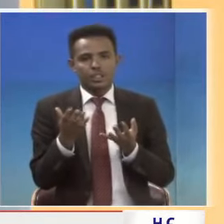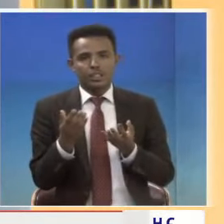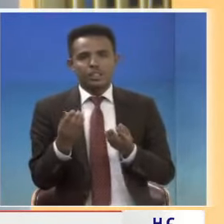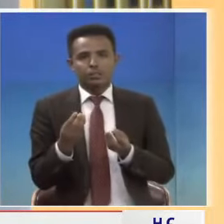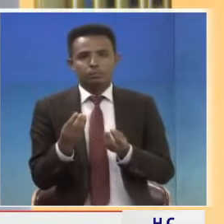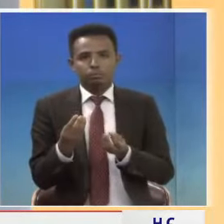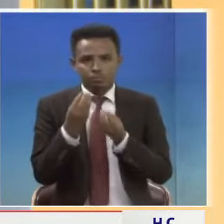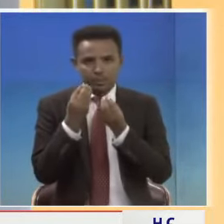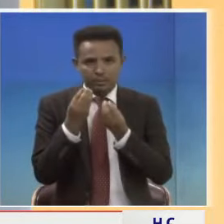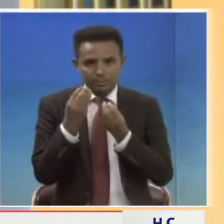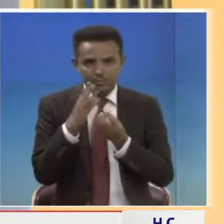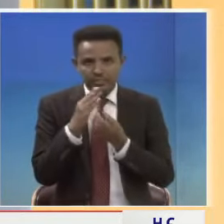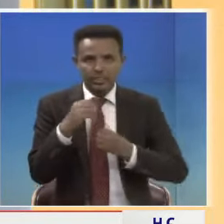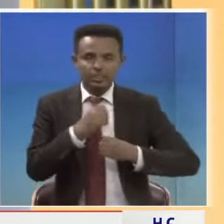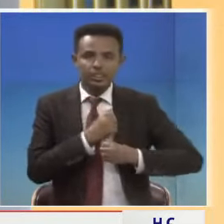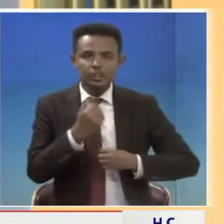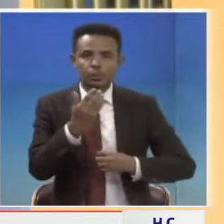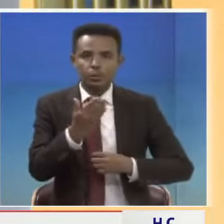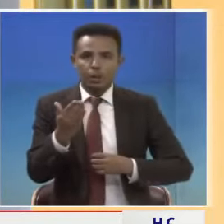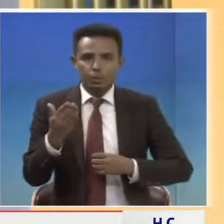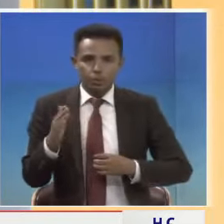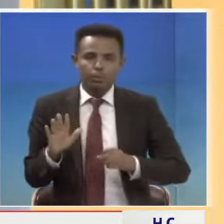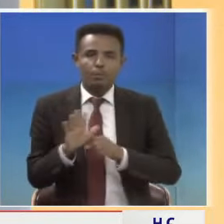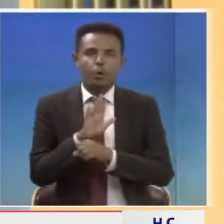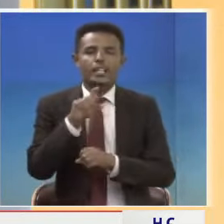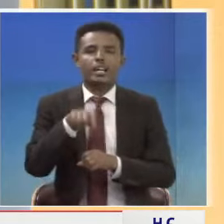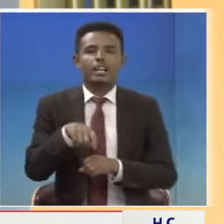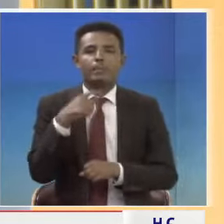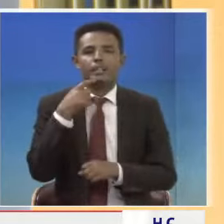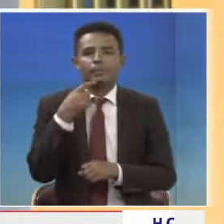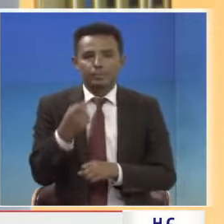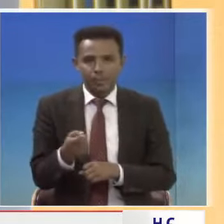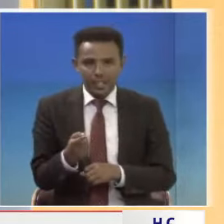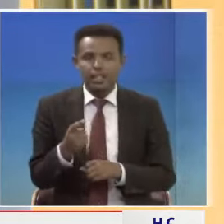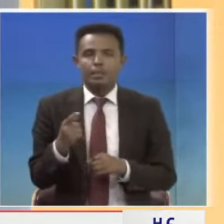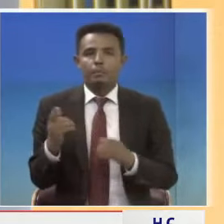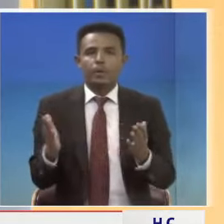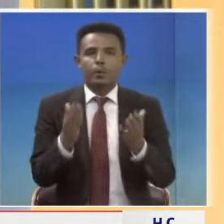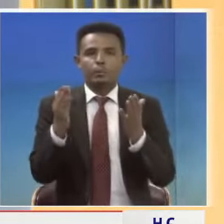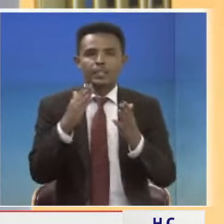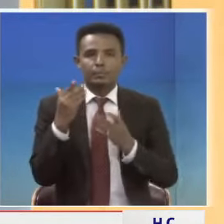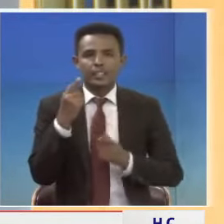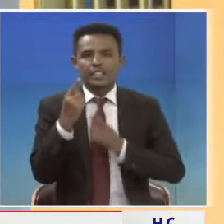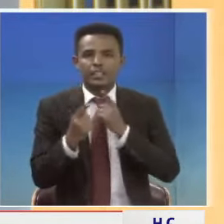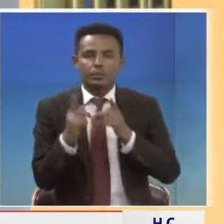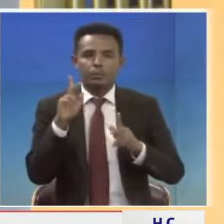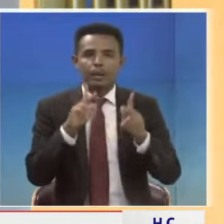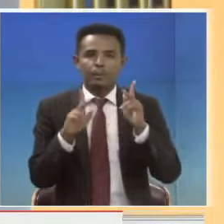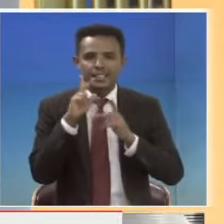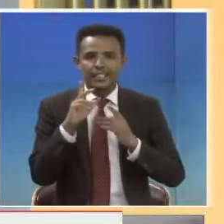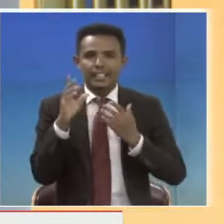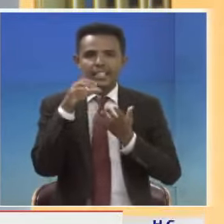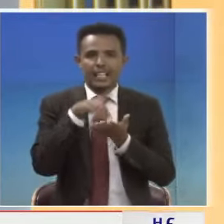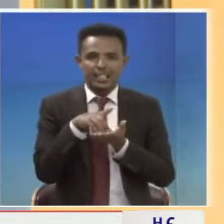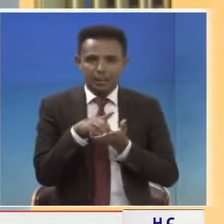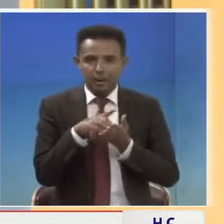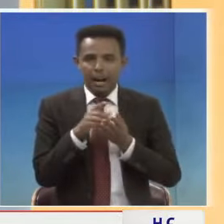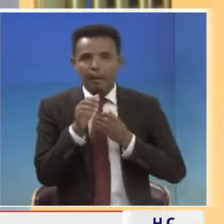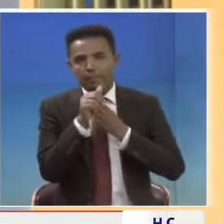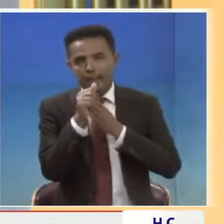ሬሽንና ትጥቅ ቁሳቁሱን ማሟላት አለብን በሚል በኮሚትመንት ንግዱ ማህበረሰብና የከተማ አመራራችን ኮሚትድ